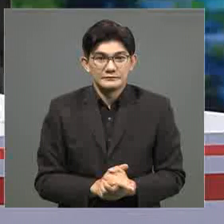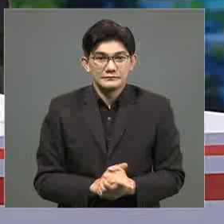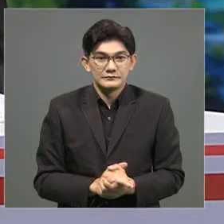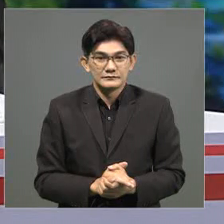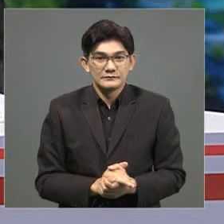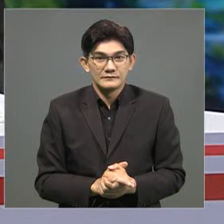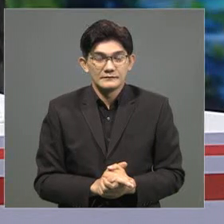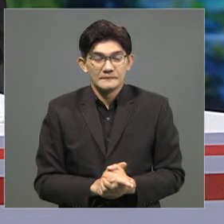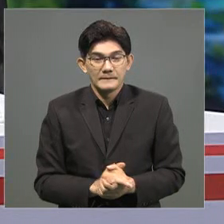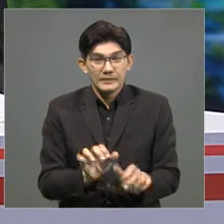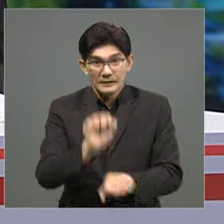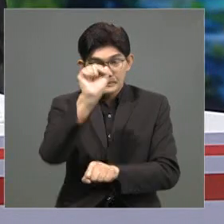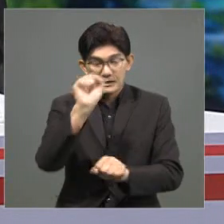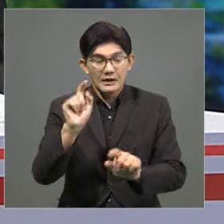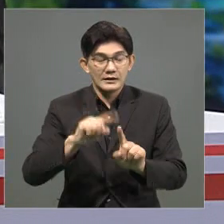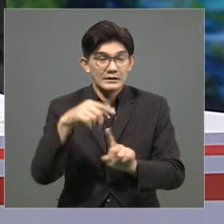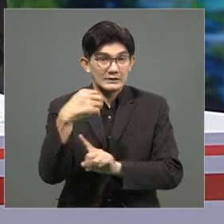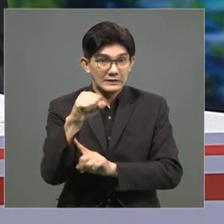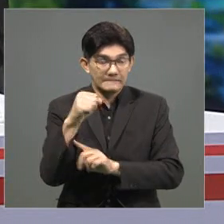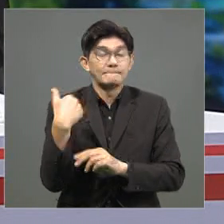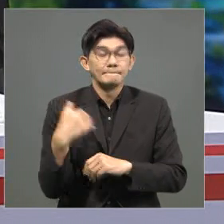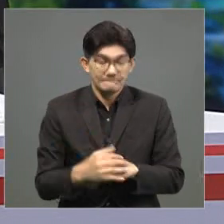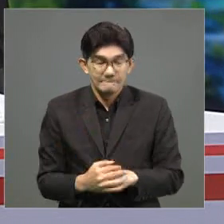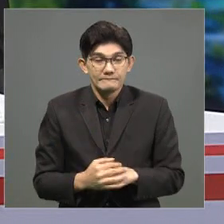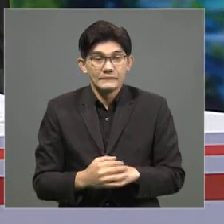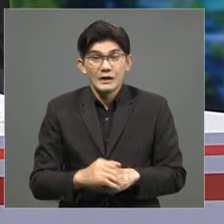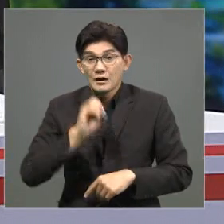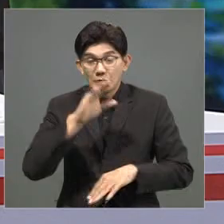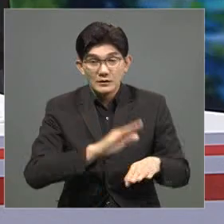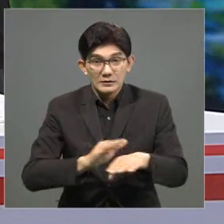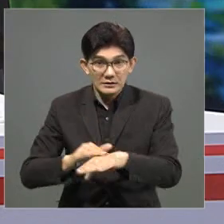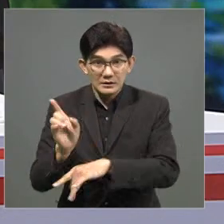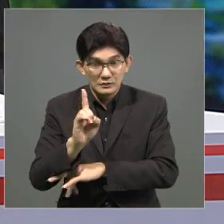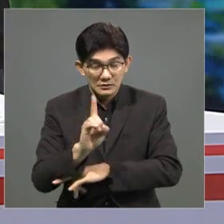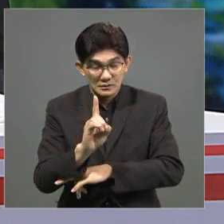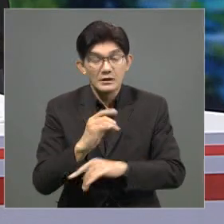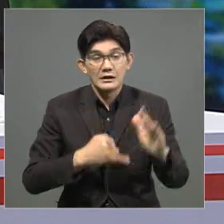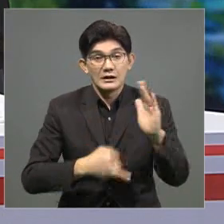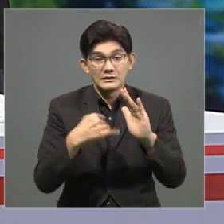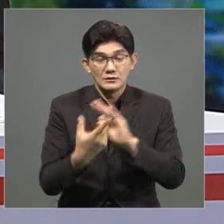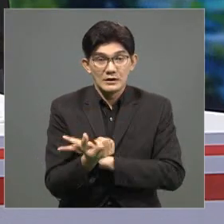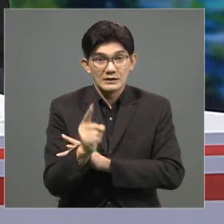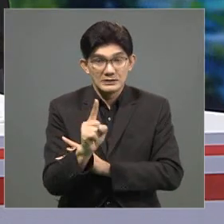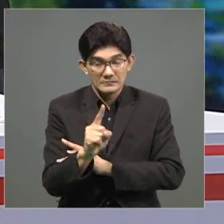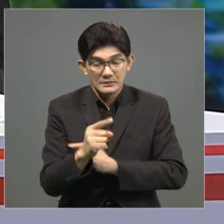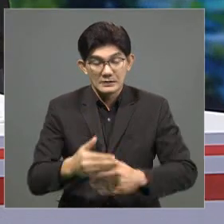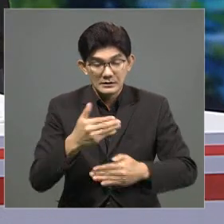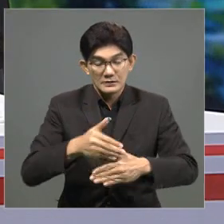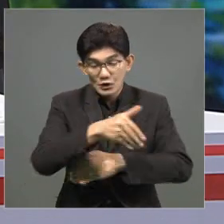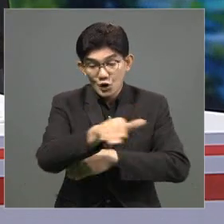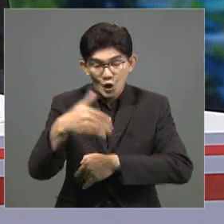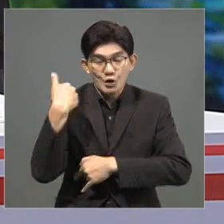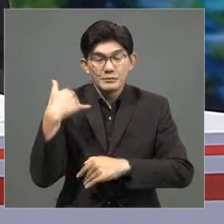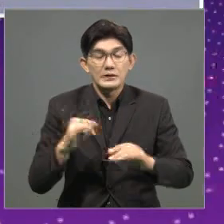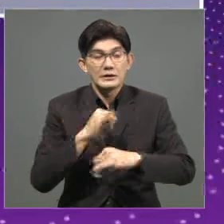ขยับไปดูประกาศฉบับที่10ของกรมชลประทานกันหน่อยนะครับมีการแจ้งเตือนพื้นที่11จังหวัดที่อยู่ท้ายเขื่อนเจ้าพระยาสืบเนื่อง